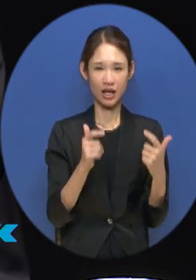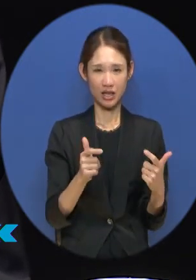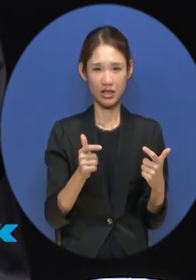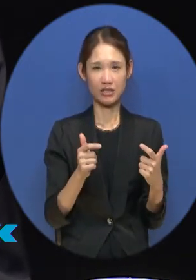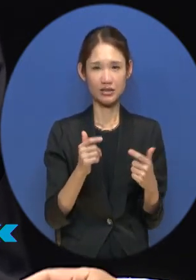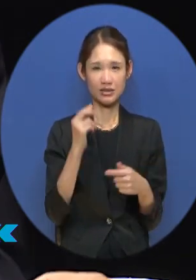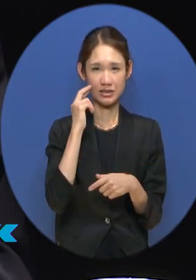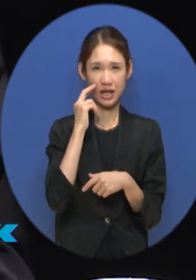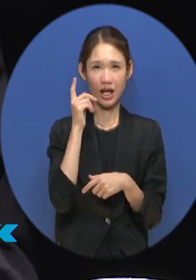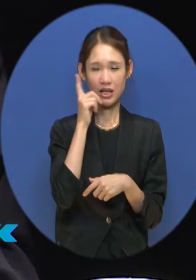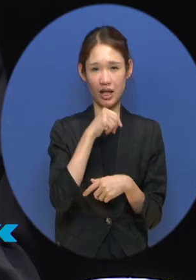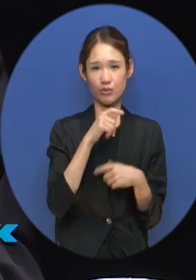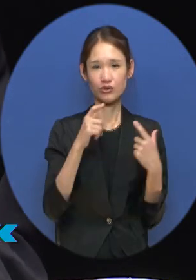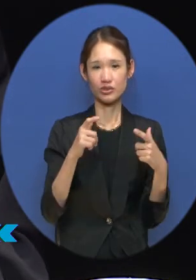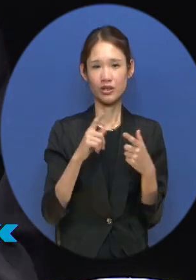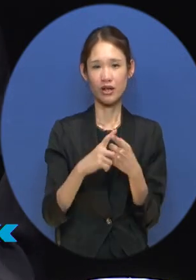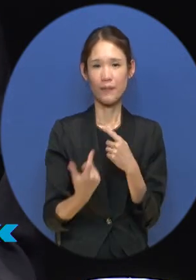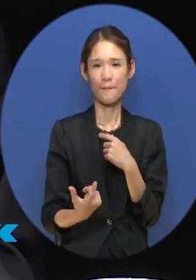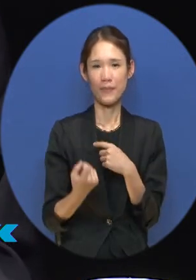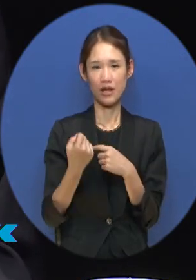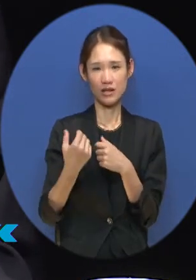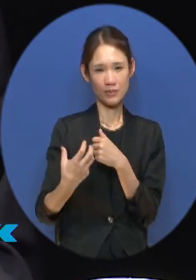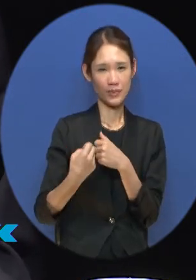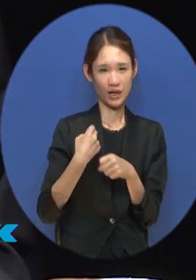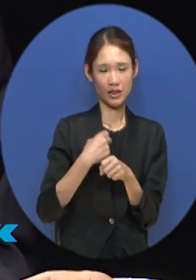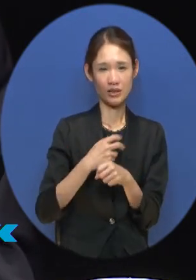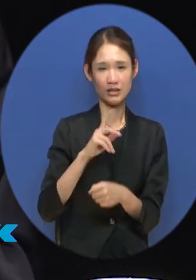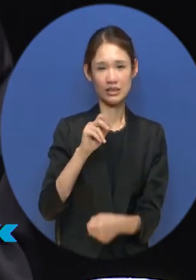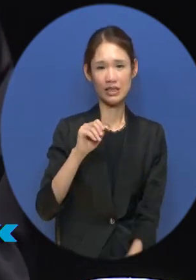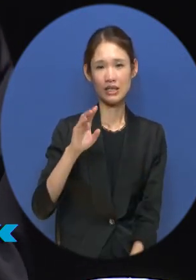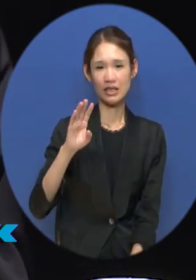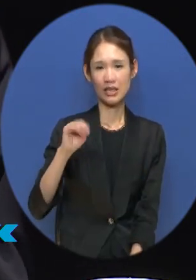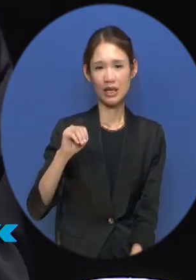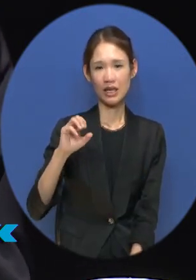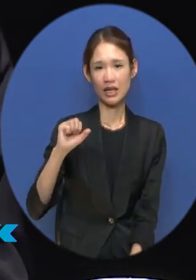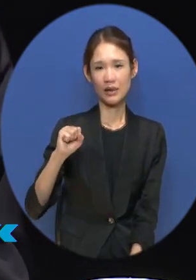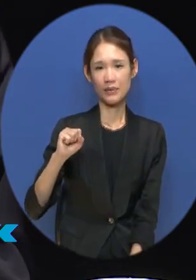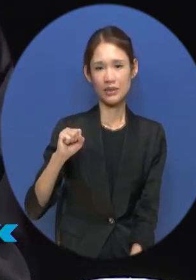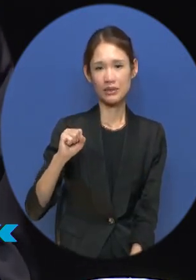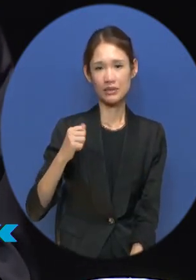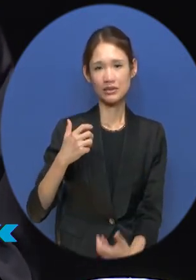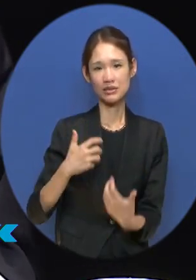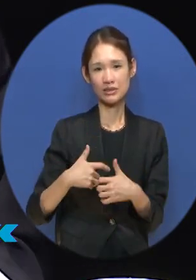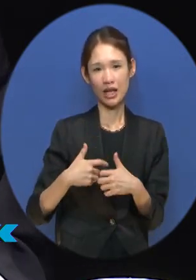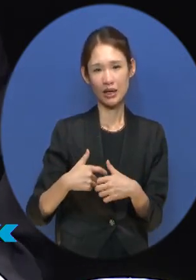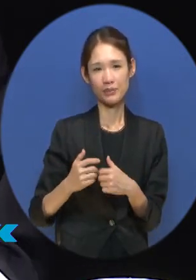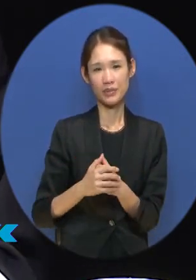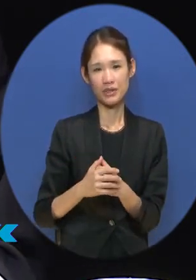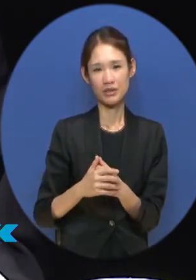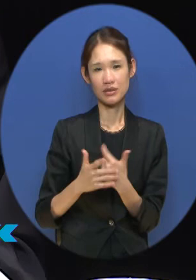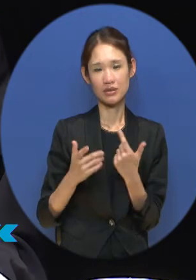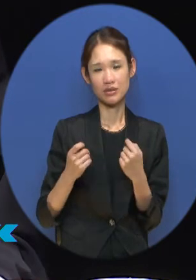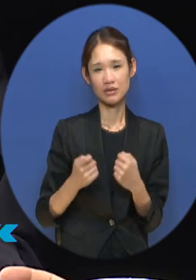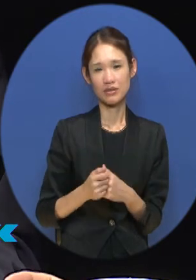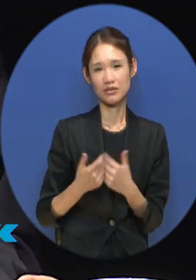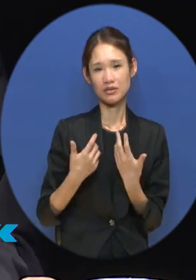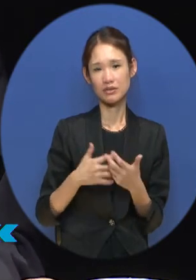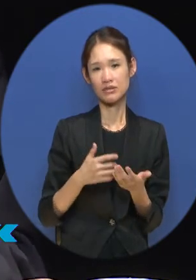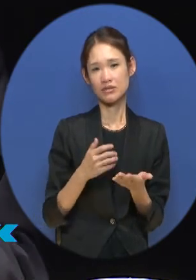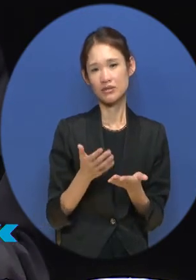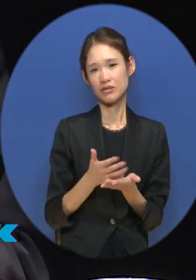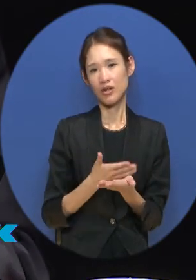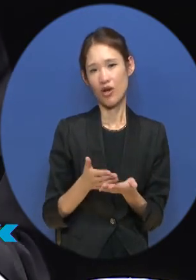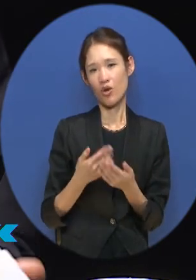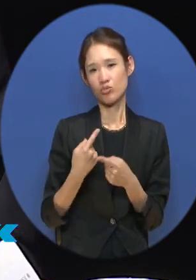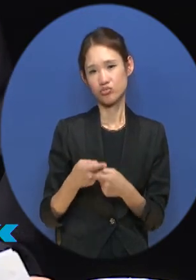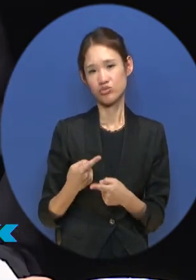지역을 빨리 우리가 감지할 수 있는 그런 TMS 이런 장비라든가 이런 그 측정 분석이